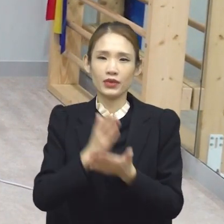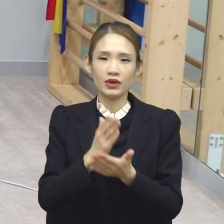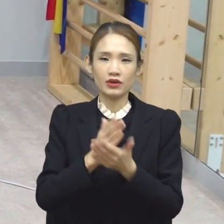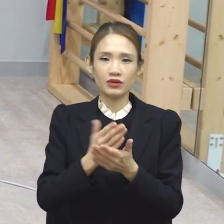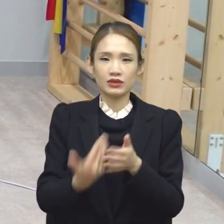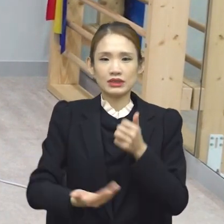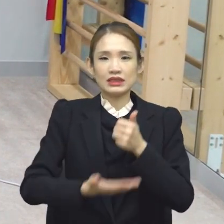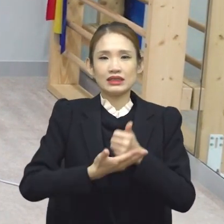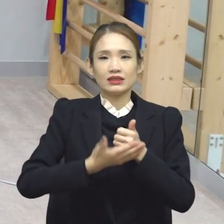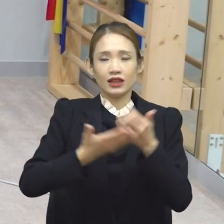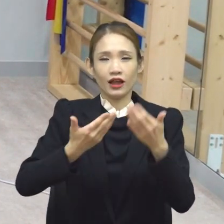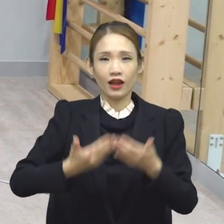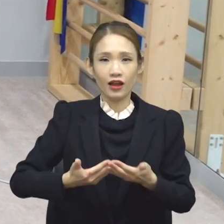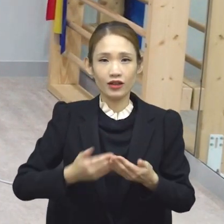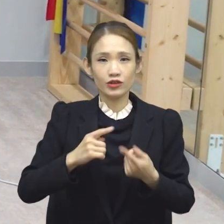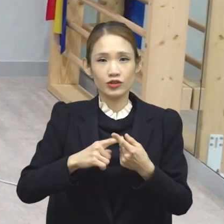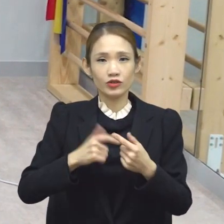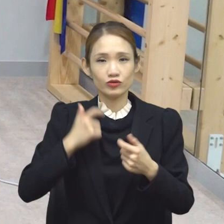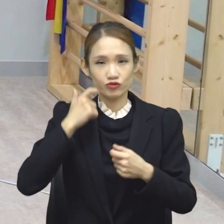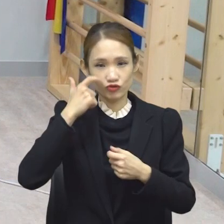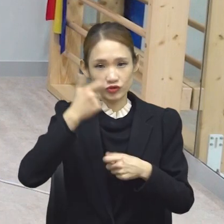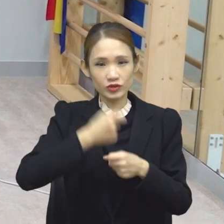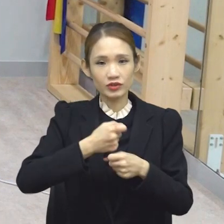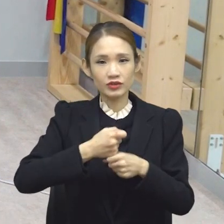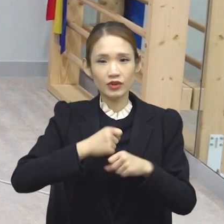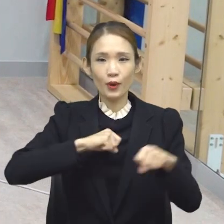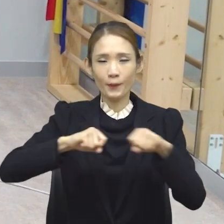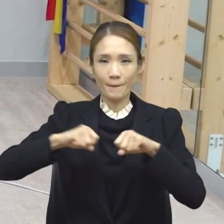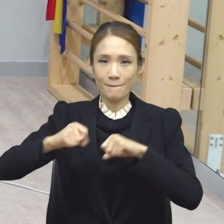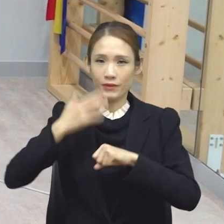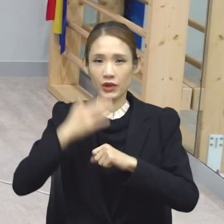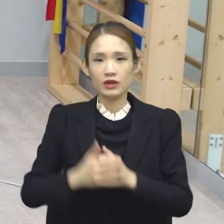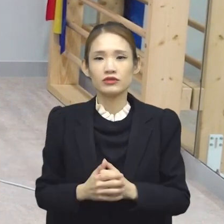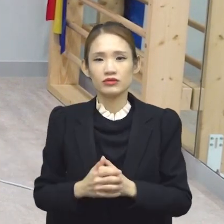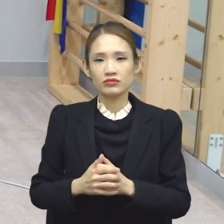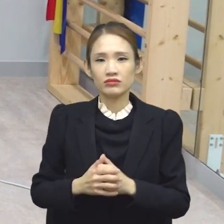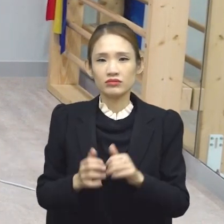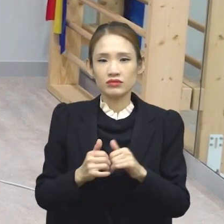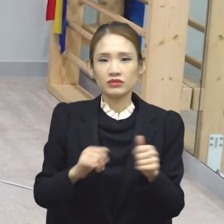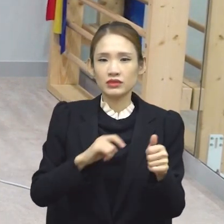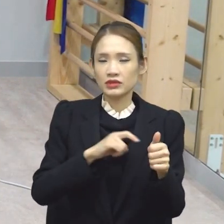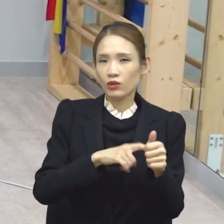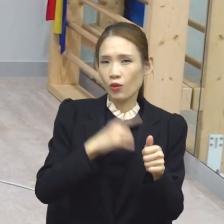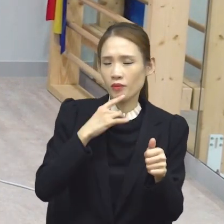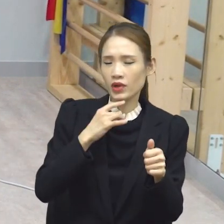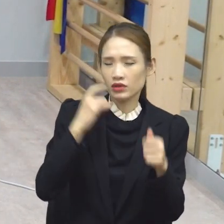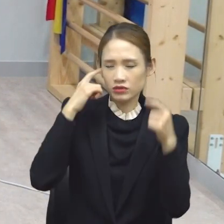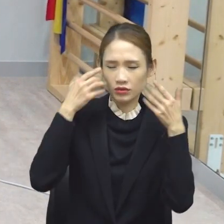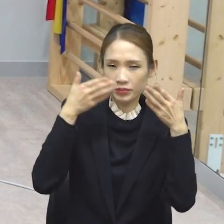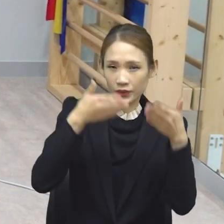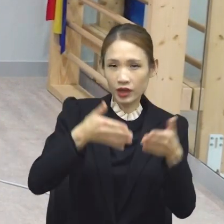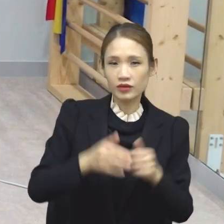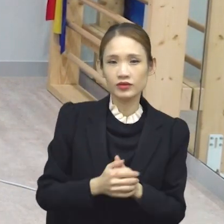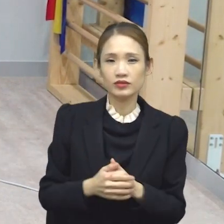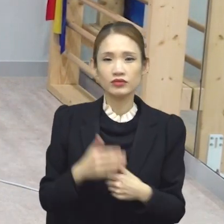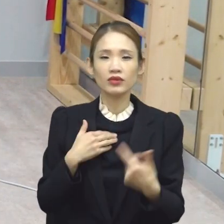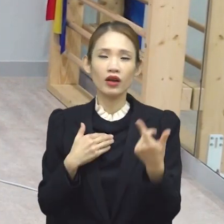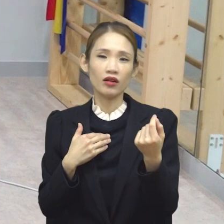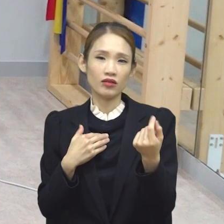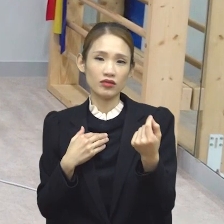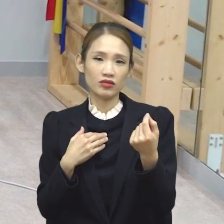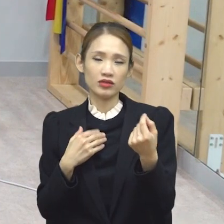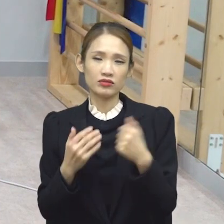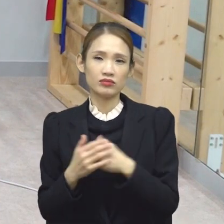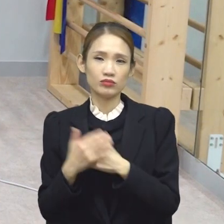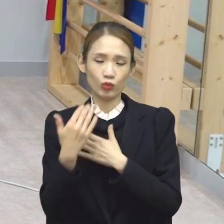체중을 지지하는 쪽이 원활하게 지지가 돼야 얘를 마음대로 쓸 수가 있죠. 근데 사람들은 이쪽에만 신경을 쓰죠. 선생님 그러면은